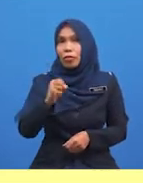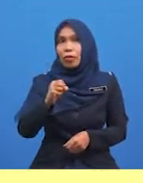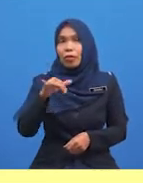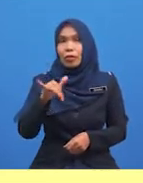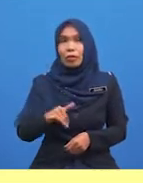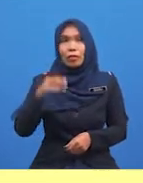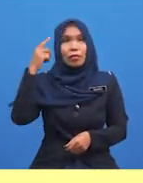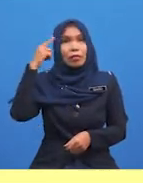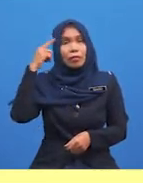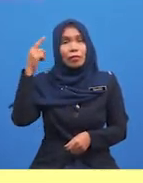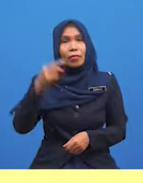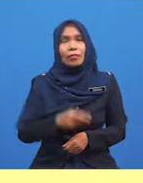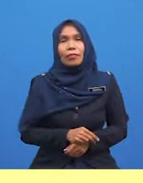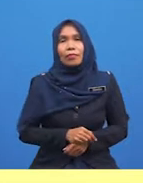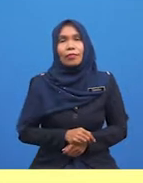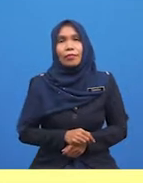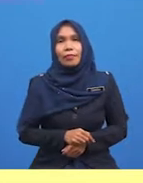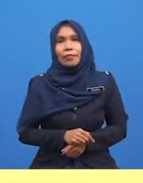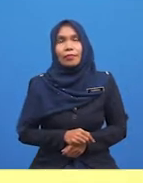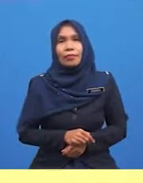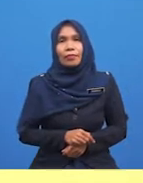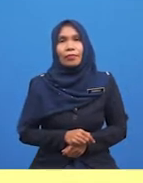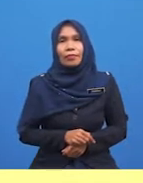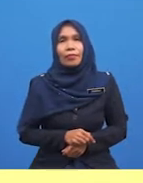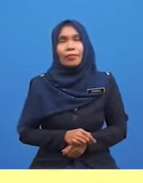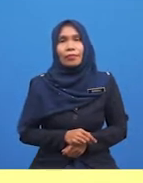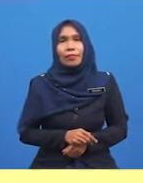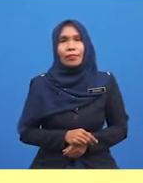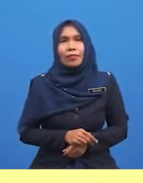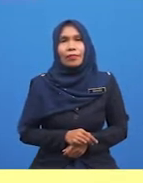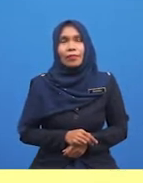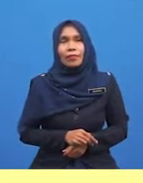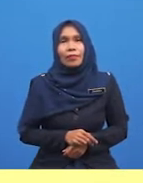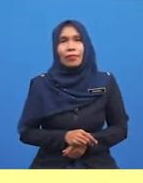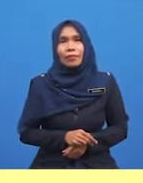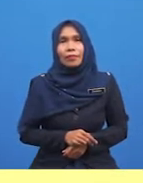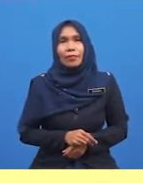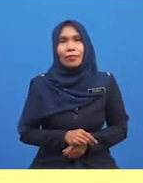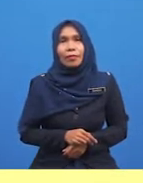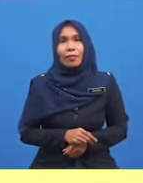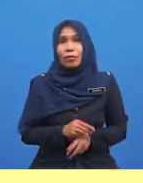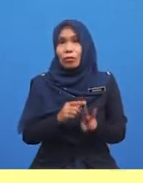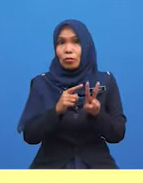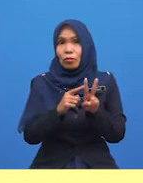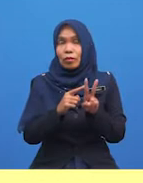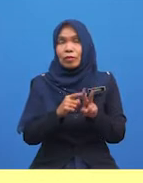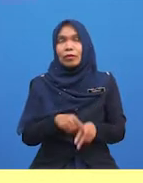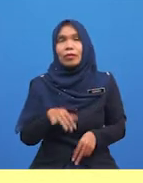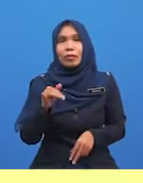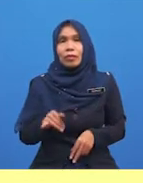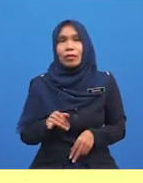dua markah dan dua ruangan jawapan yang perlu diisi oleh pelajar.